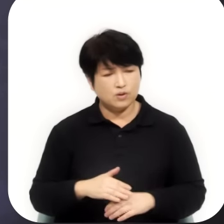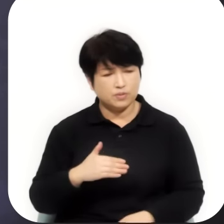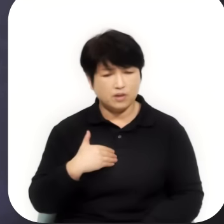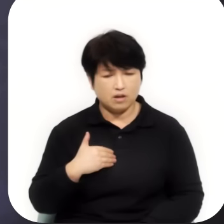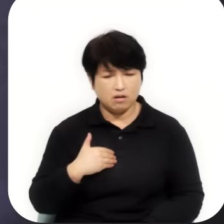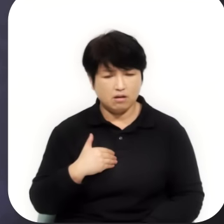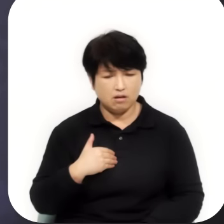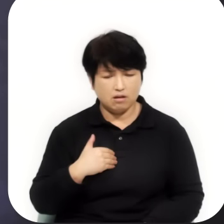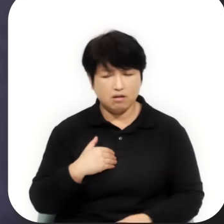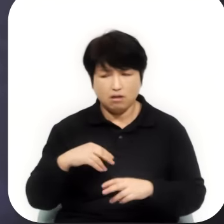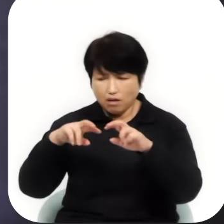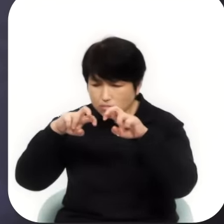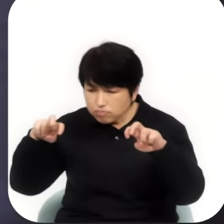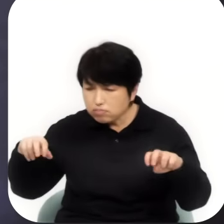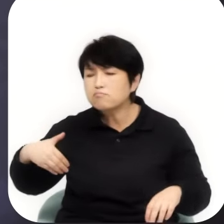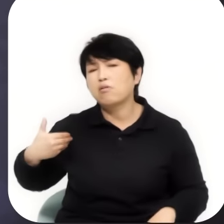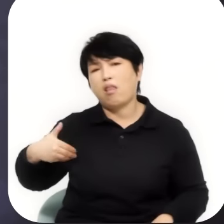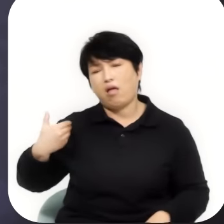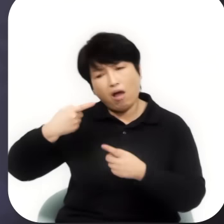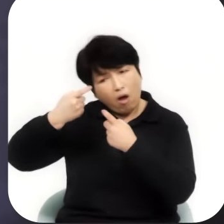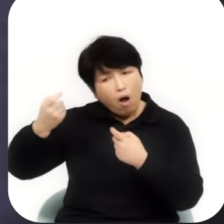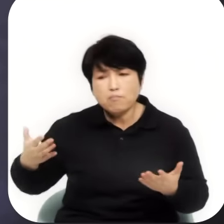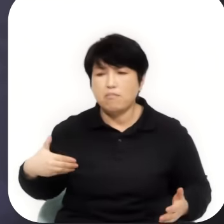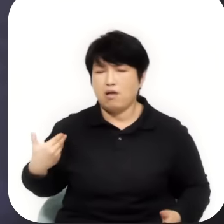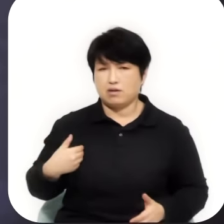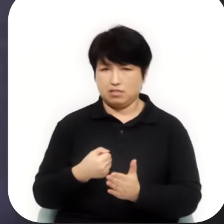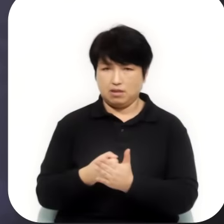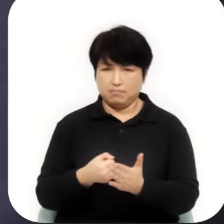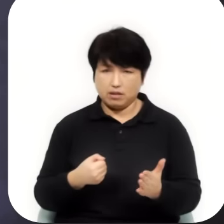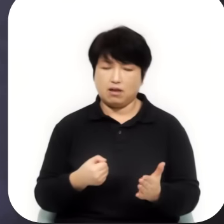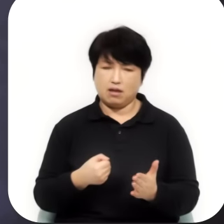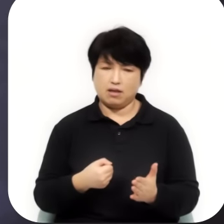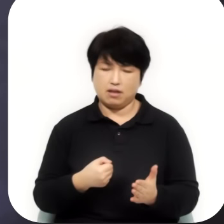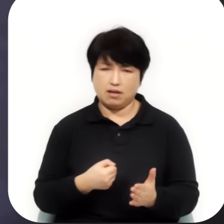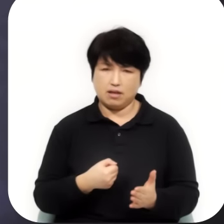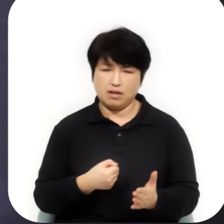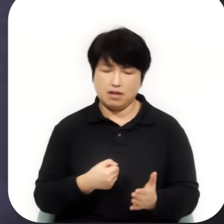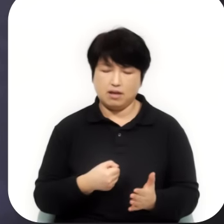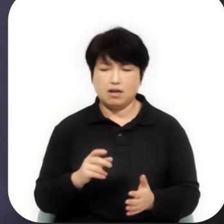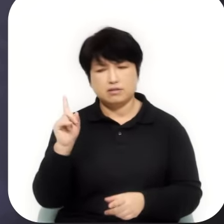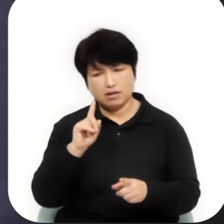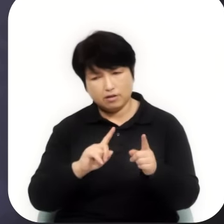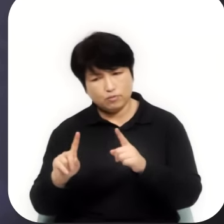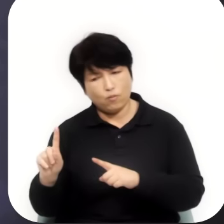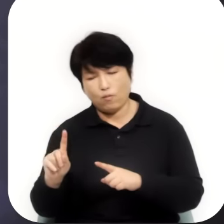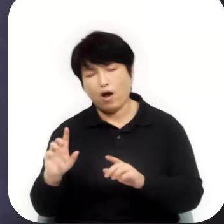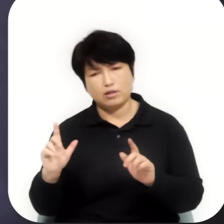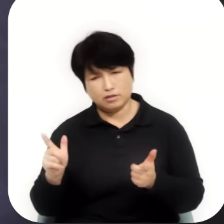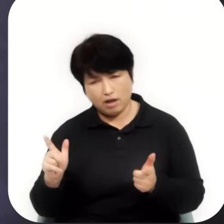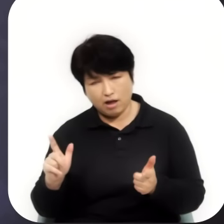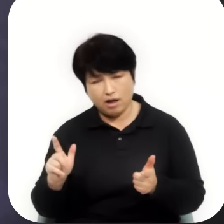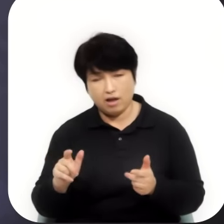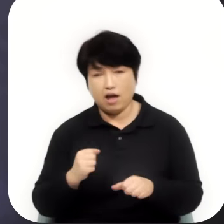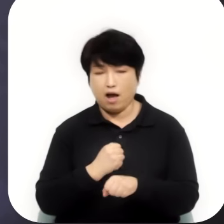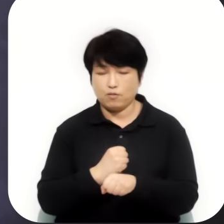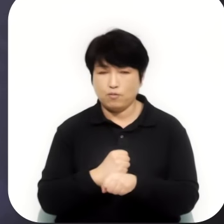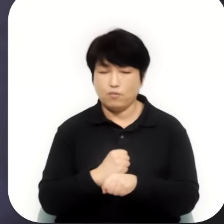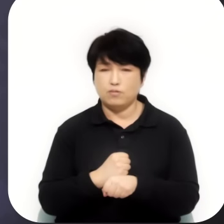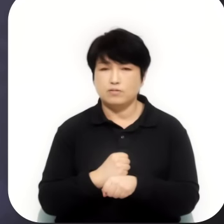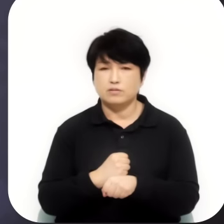아 내가 몰라서 그랬구나. 이런 걸 이제 하나하나 발견해서 이제 상담 치료를 하는 방법이